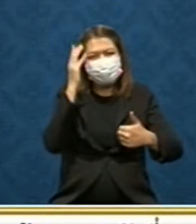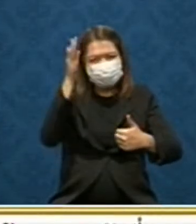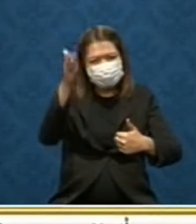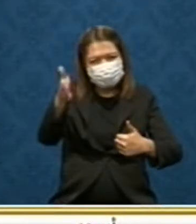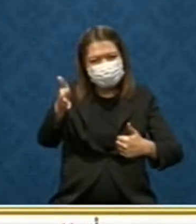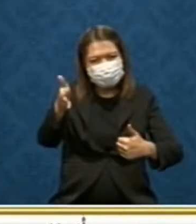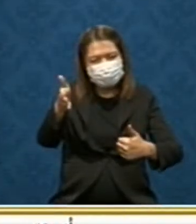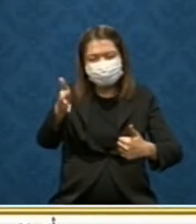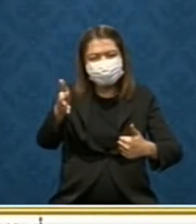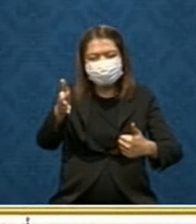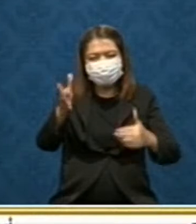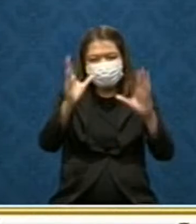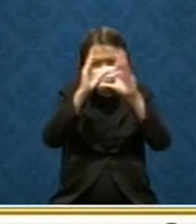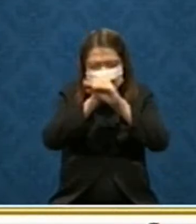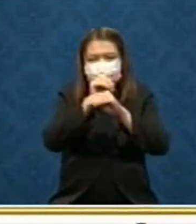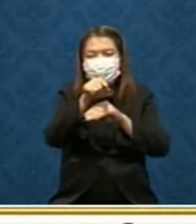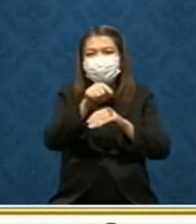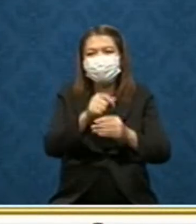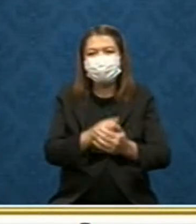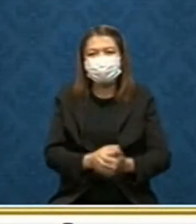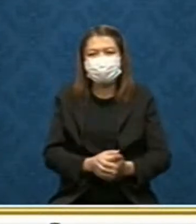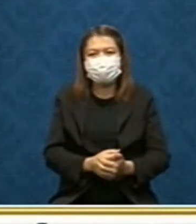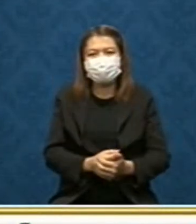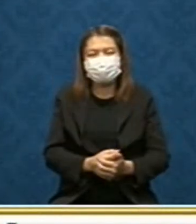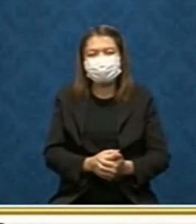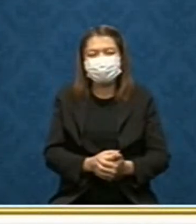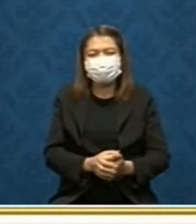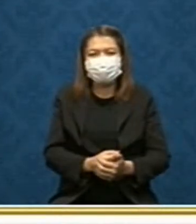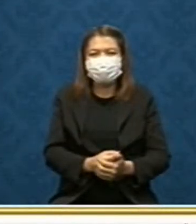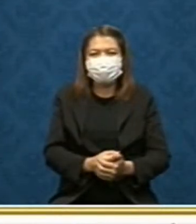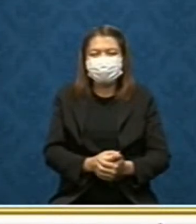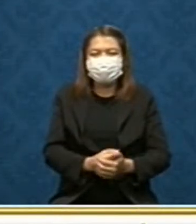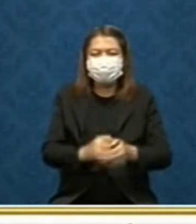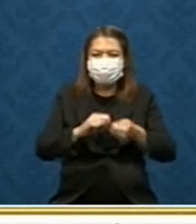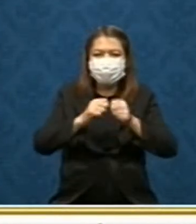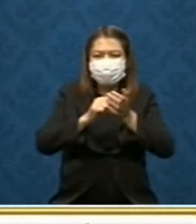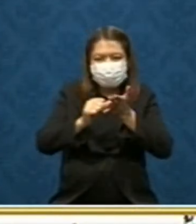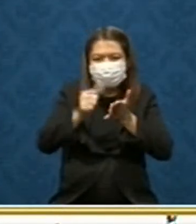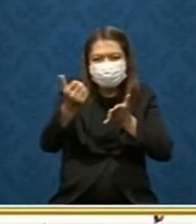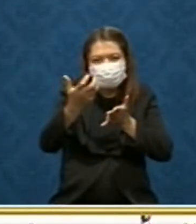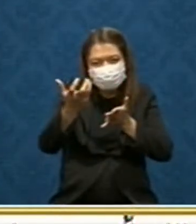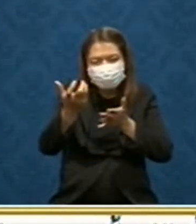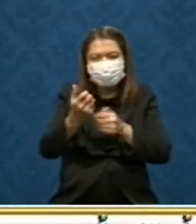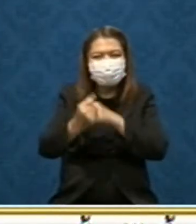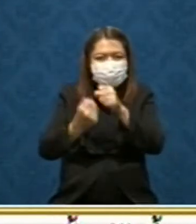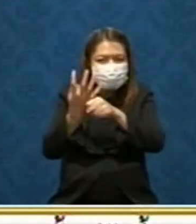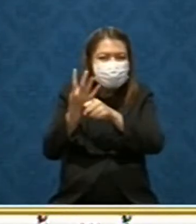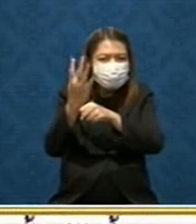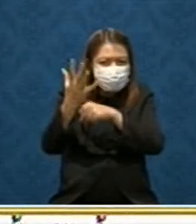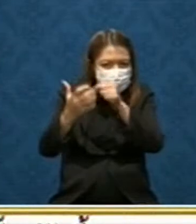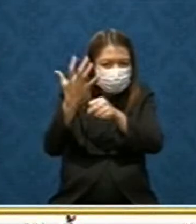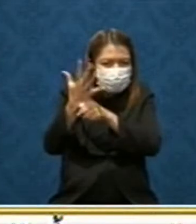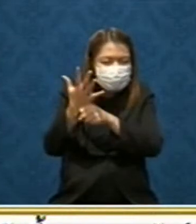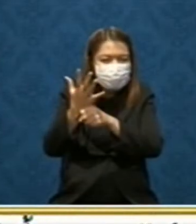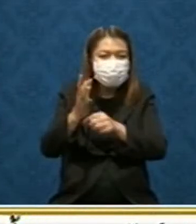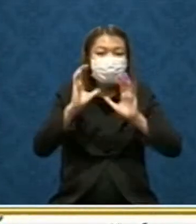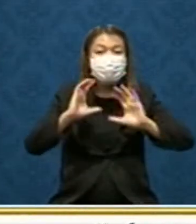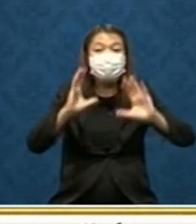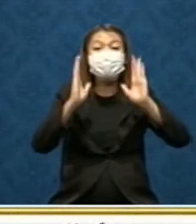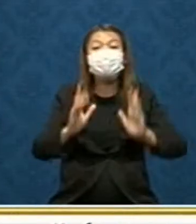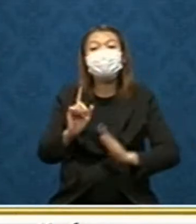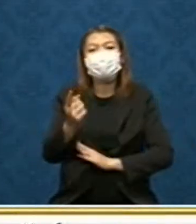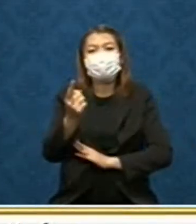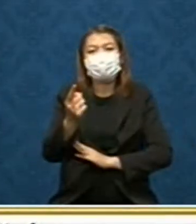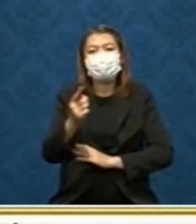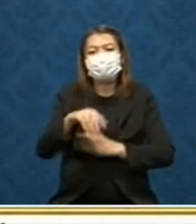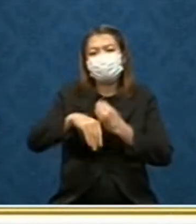า มักมดหมลท่านมองยัไครับทานก็มองว่า 4 ปครงหนา 5 ปครั้หนานี่รฐบาใหม่เข้ามา ท